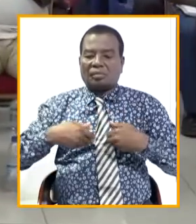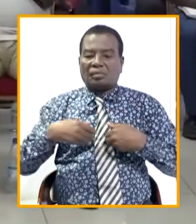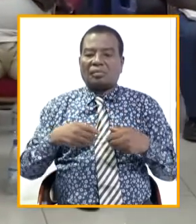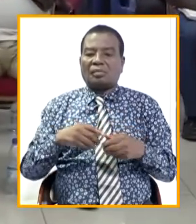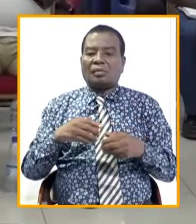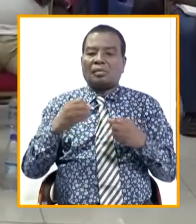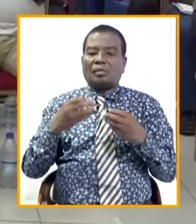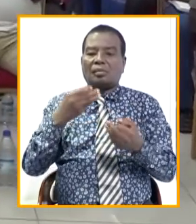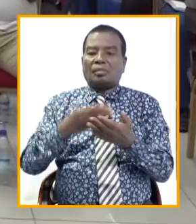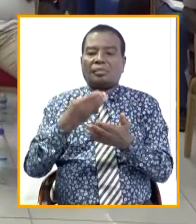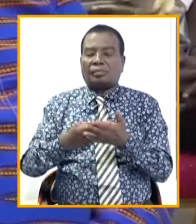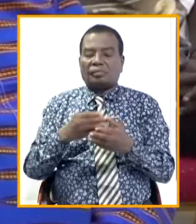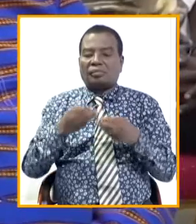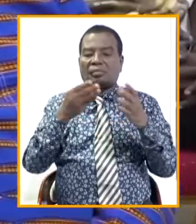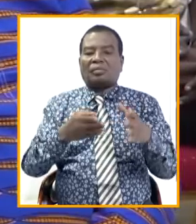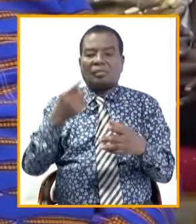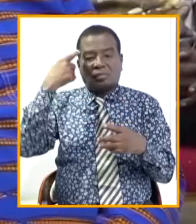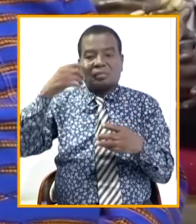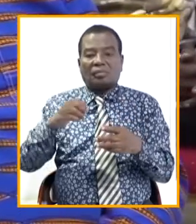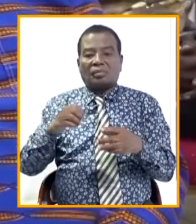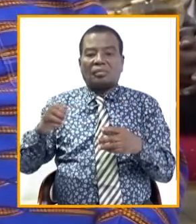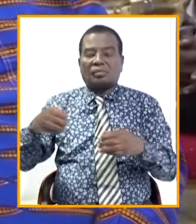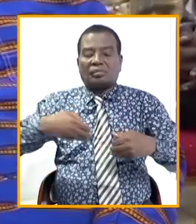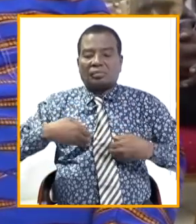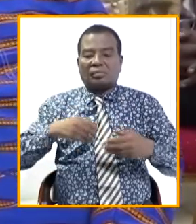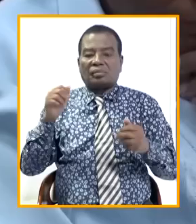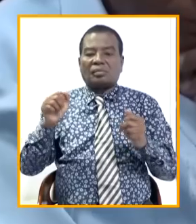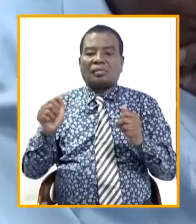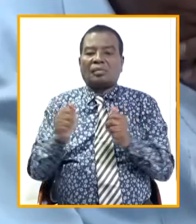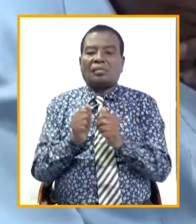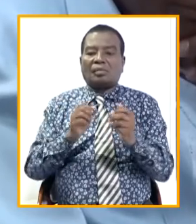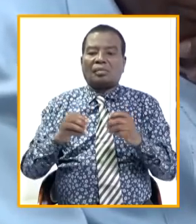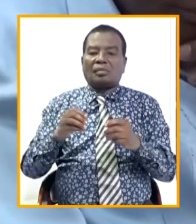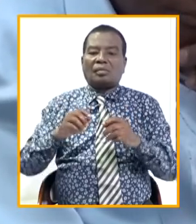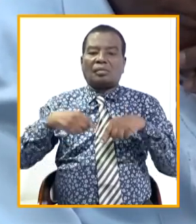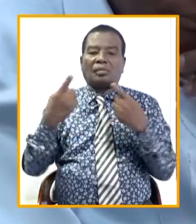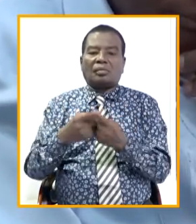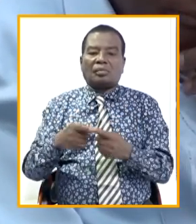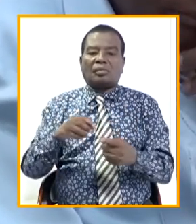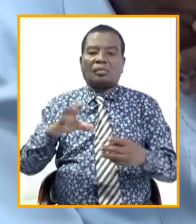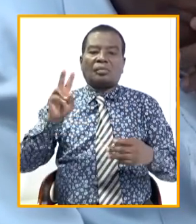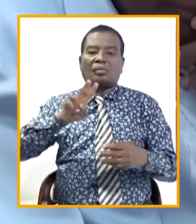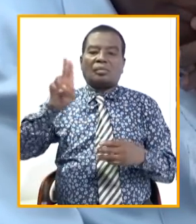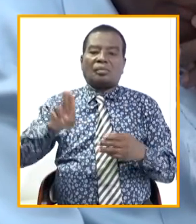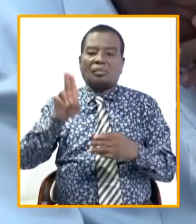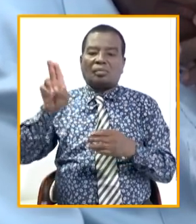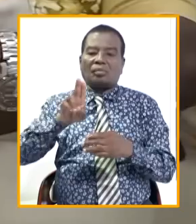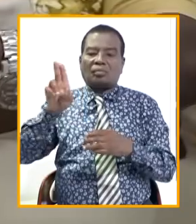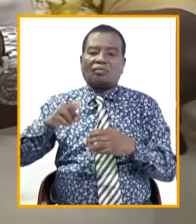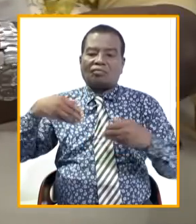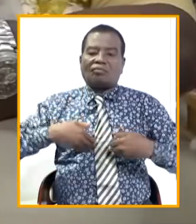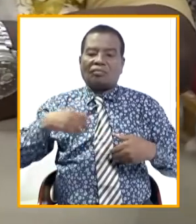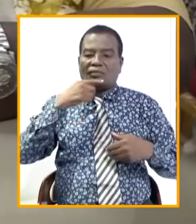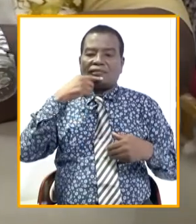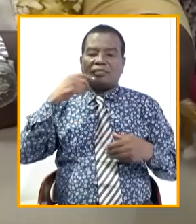mis à disposition, dont 85 millions de la part de l'État à travers l'Agence Emploi Jeunes et 30 millions du Conseil Régional de la Maraoui.